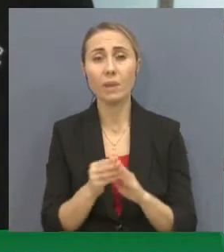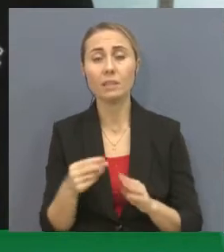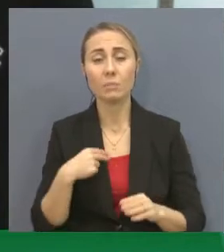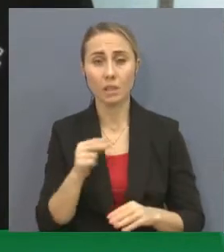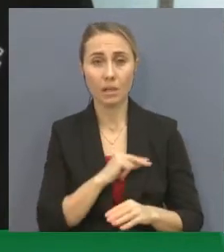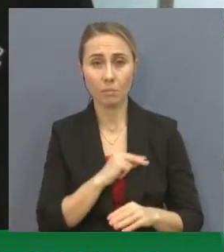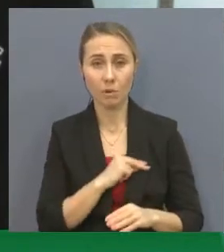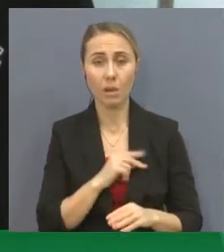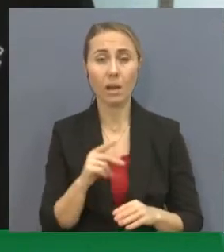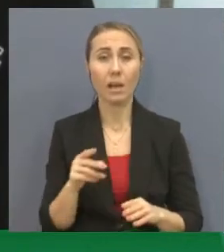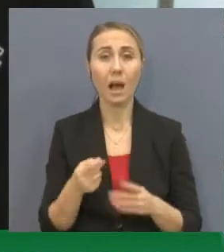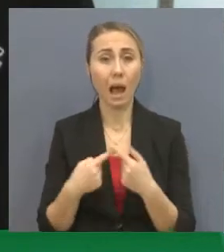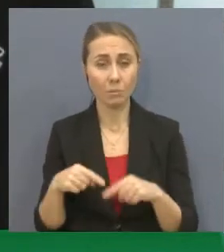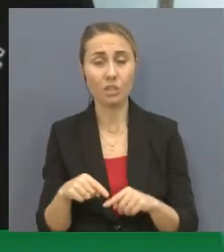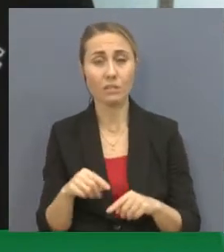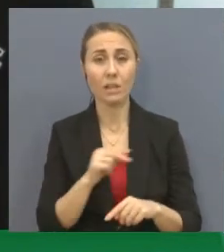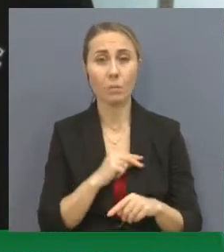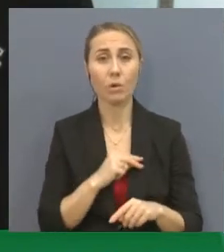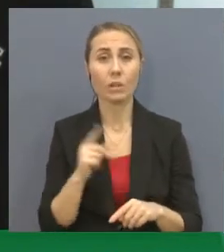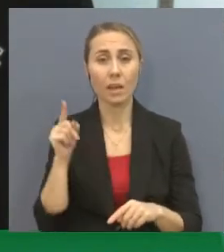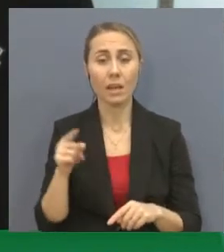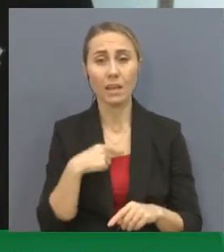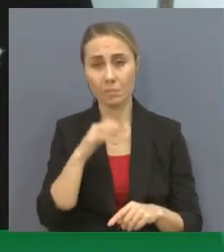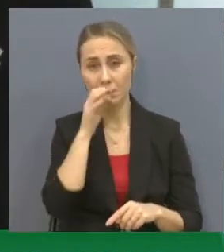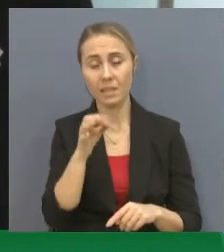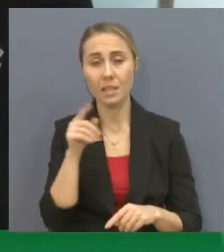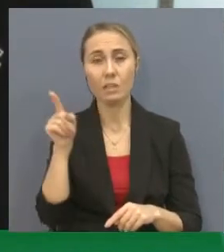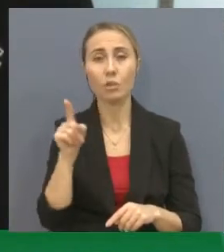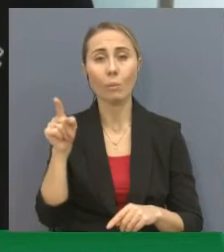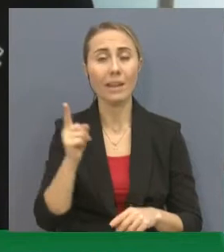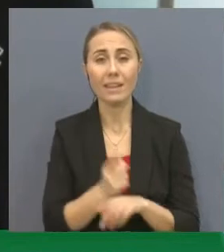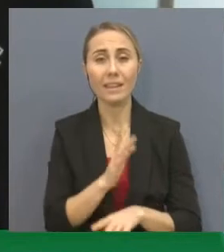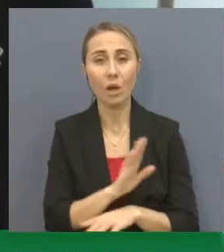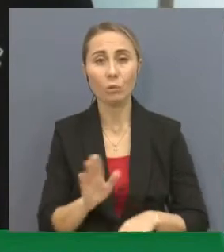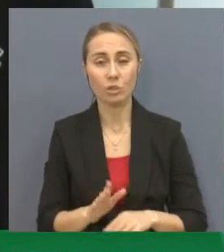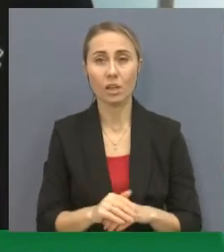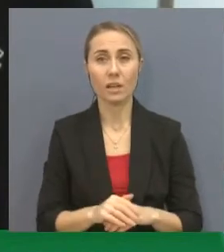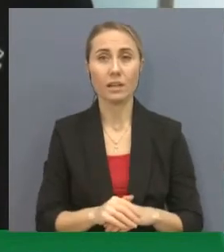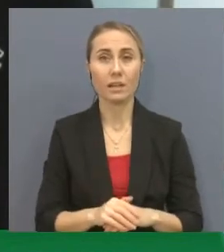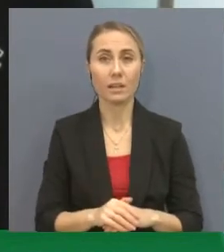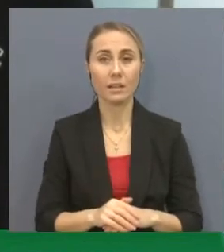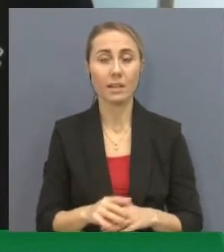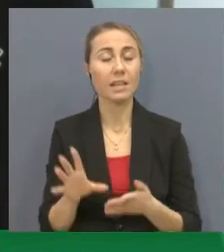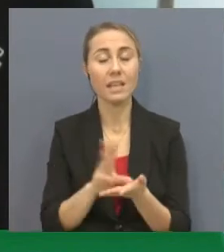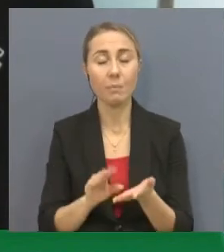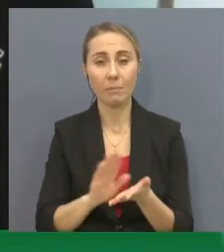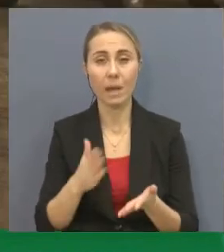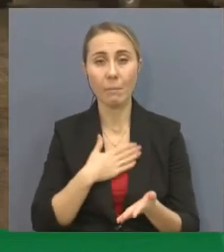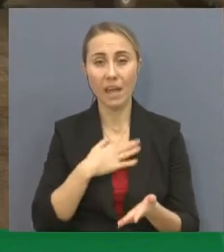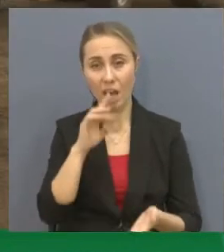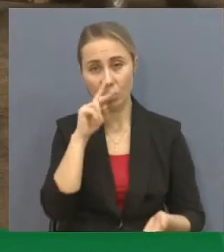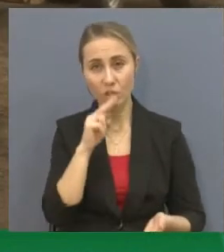работали 6 ему я скажу что нарушают им просто лень